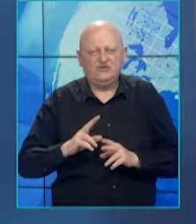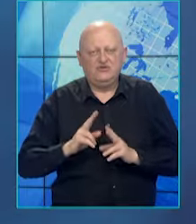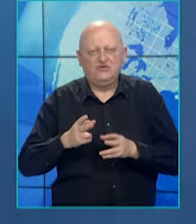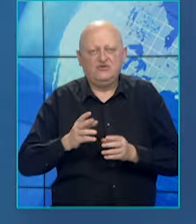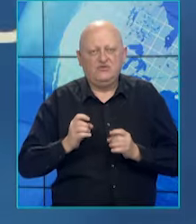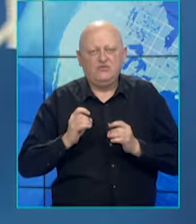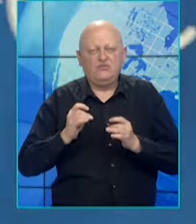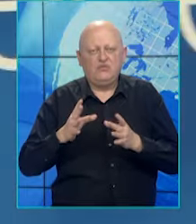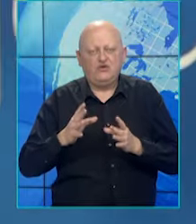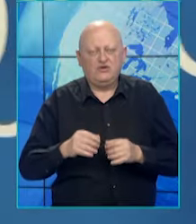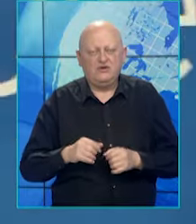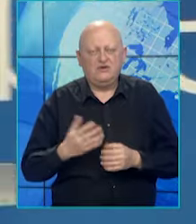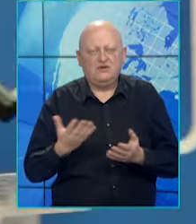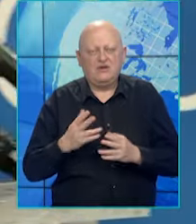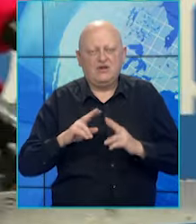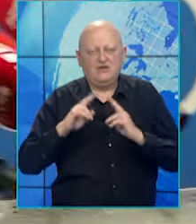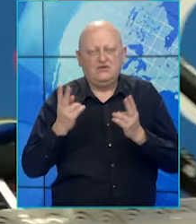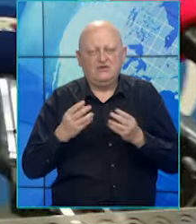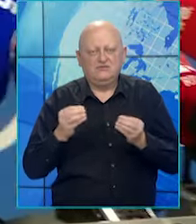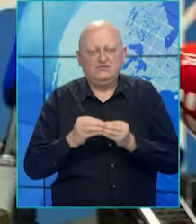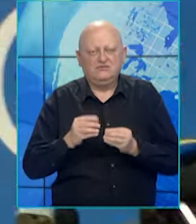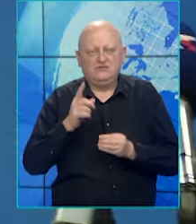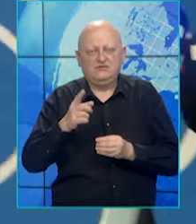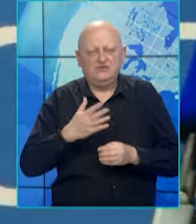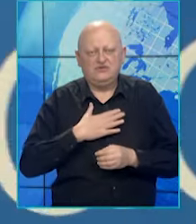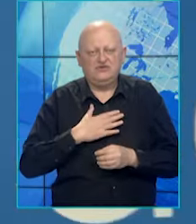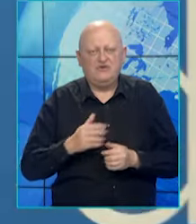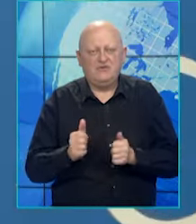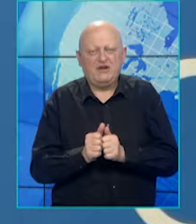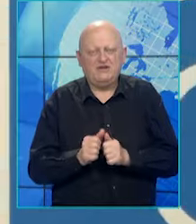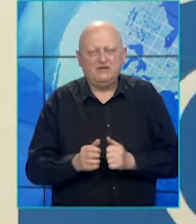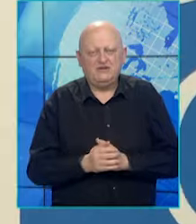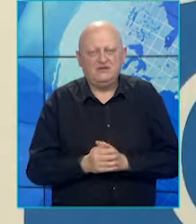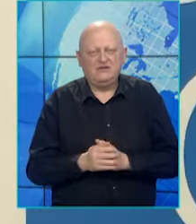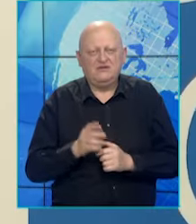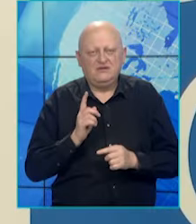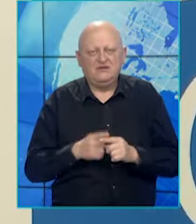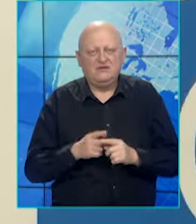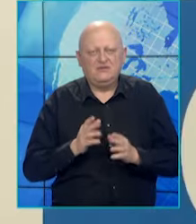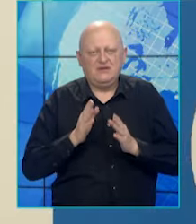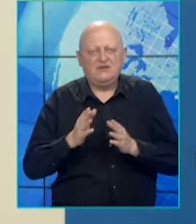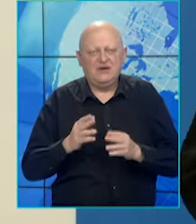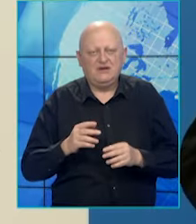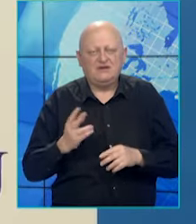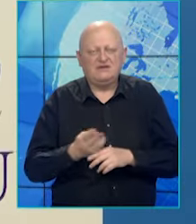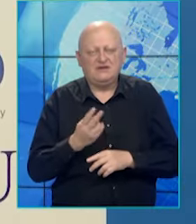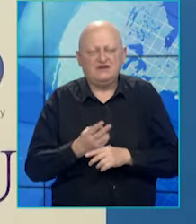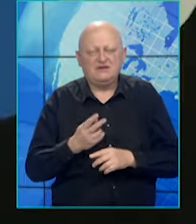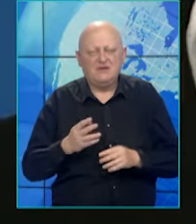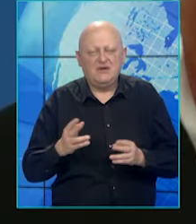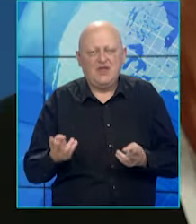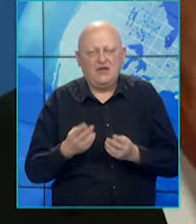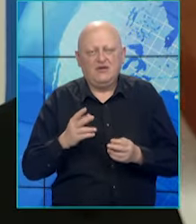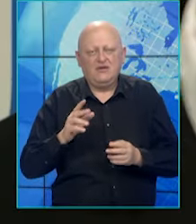Mostara uputio brojne poruke, kako međunarodnoj zajednici, tako i svojim partnerima. Istina prema strancima blago, a partnerima